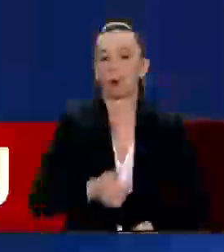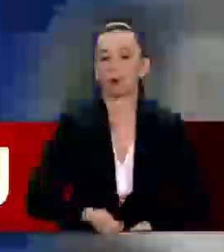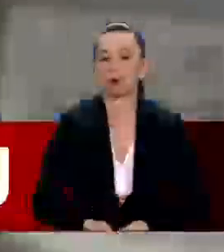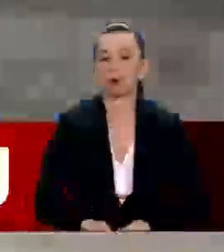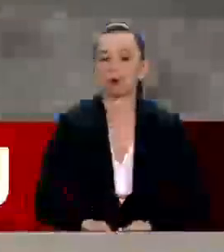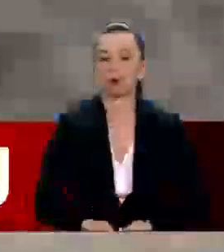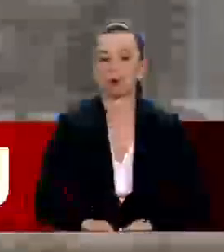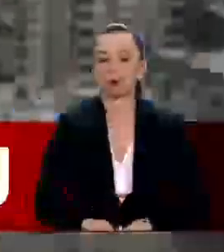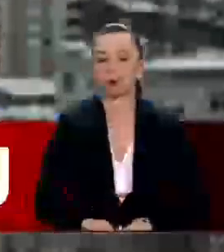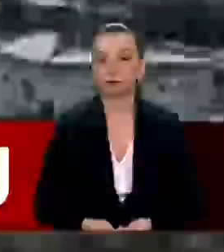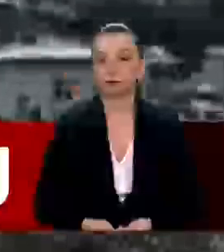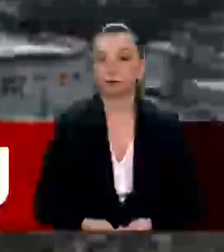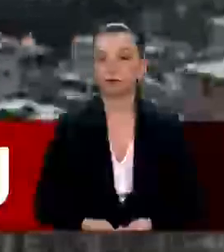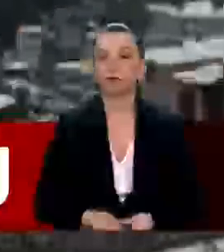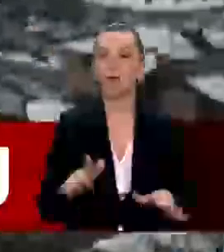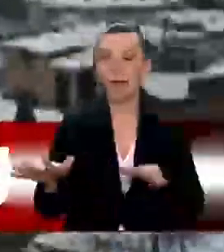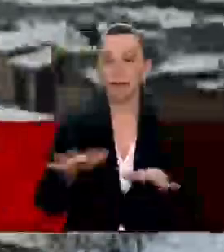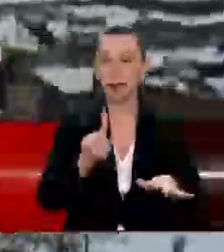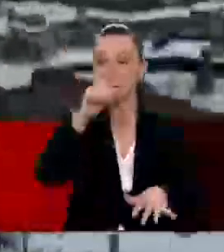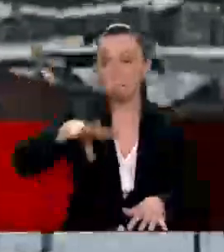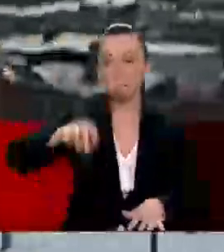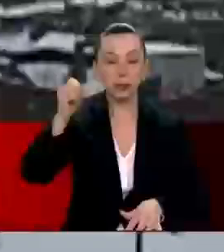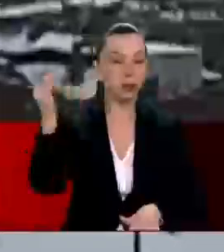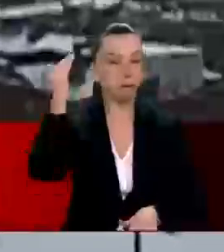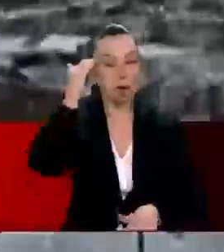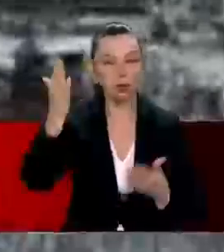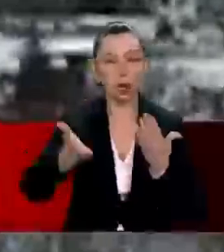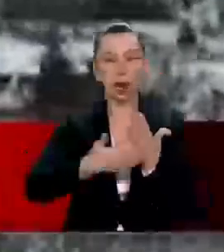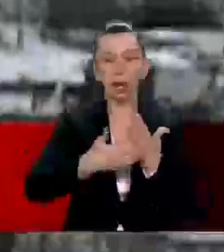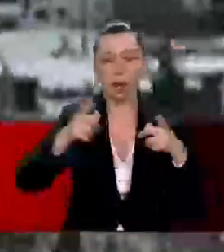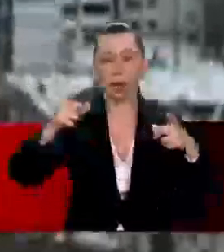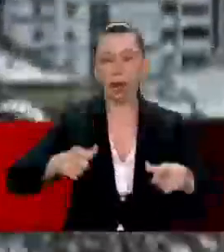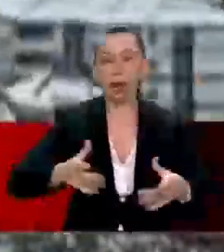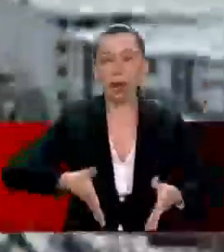koş. Ve depremin merkez üssü Kahramanmaraş.